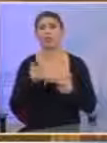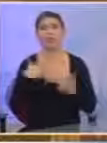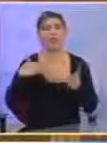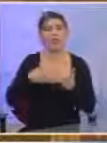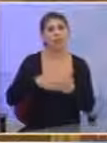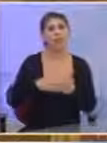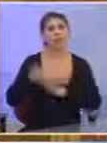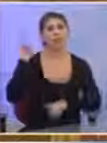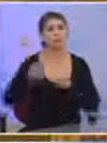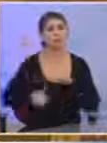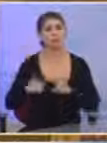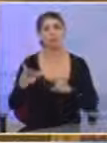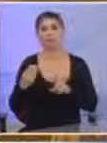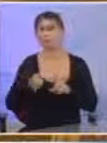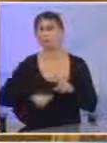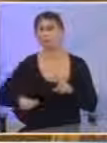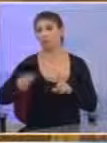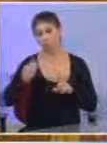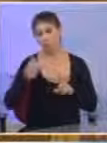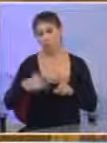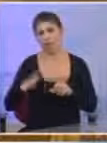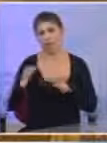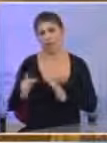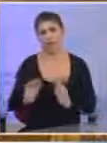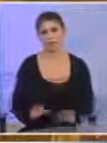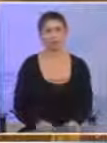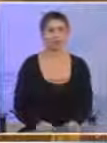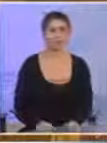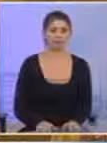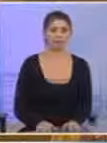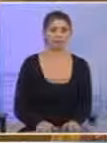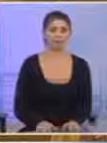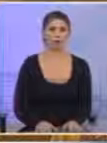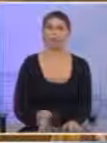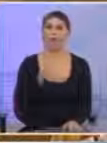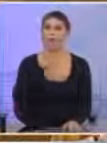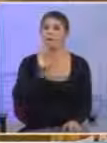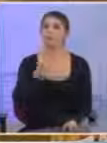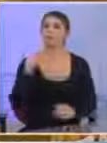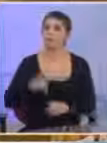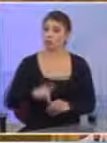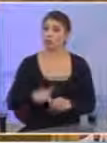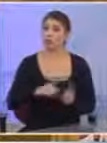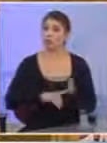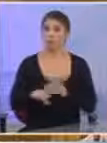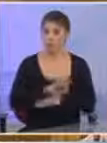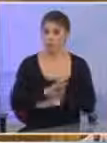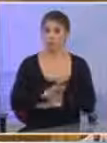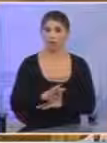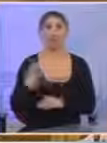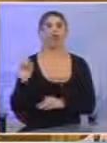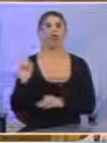άλλες περιπτώσεις σε πολύ πιο δυσάρεστες καταστάσεις. Είναι εμφανές ότι με το σημερινό νομοσχέδιο